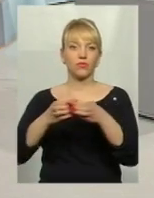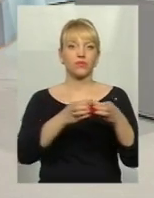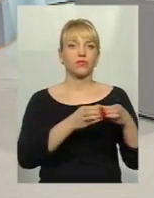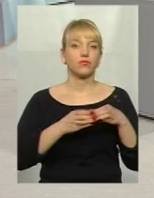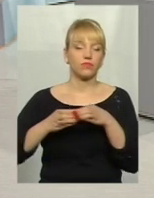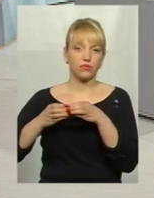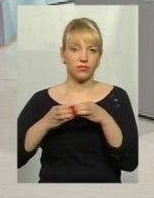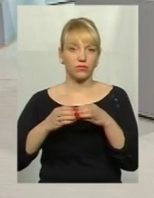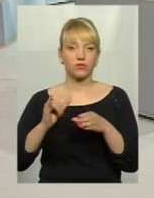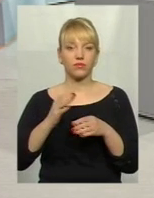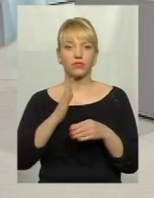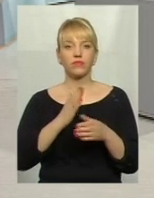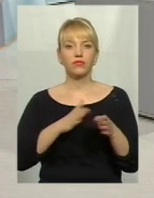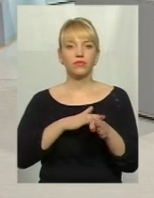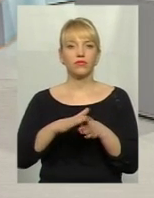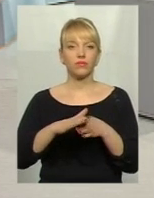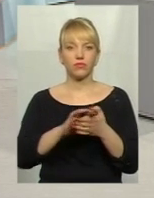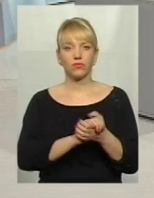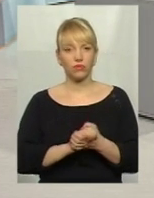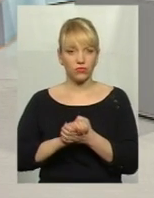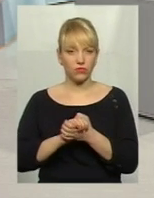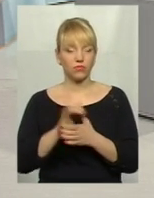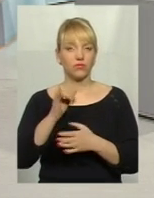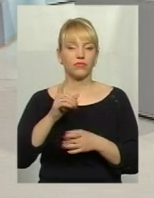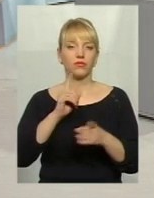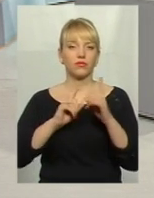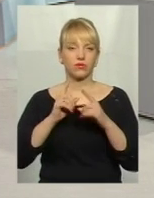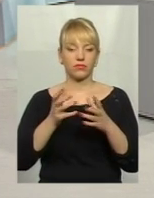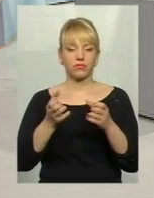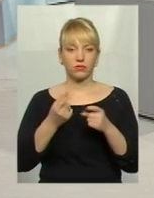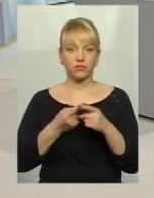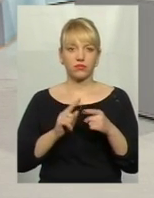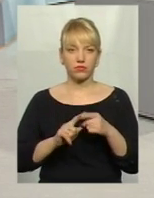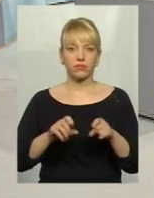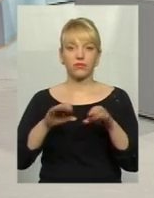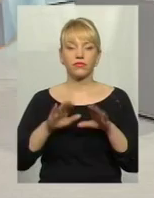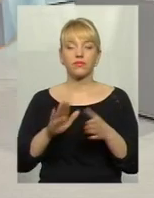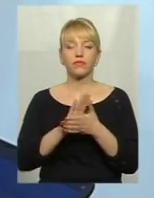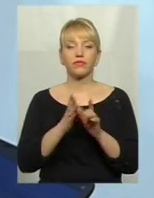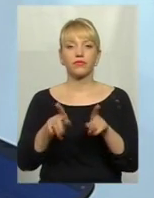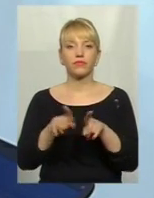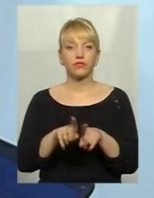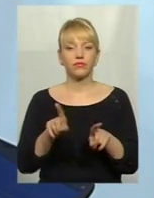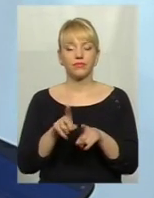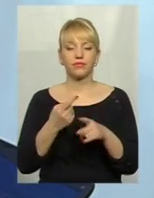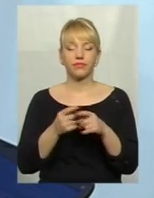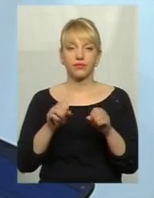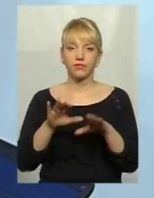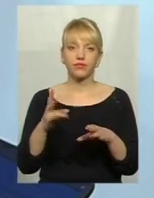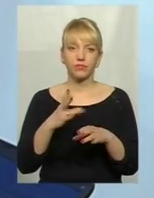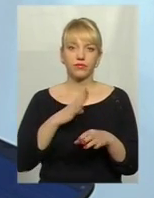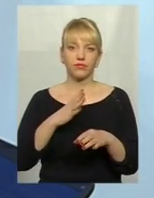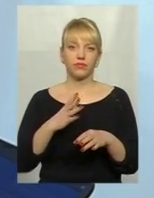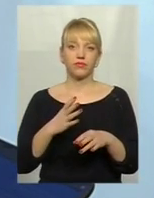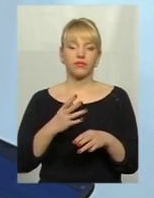І виконком, і сесія, це приймається колегіальне рішення, і домовленість така, що вони мають бути ці рішення в інтересах